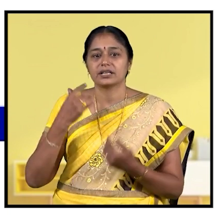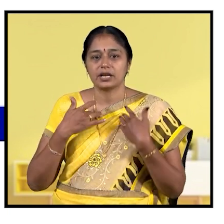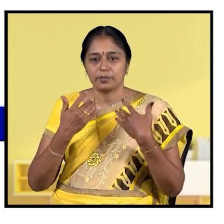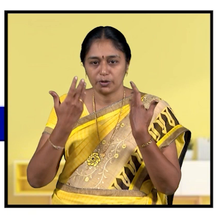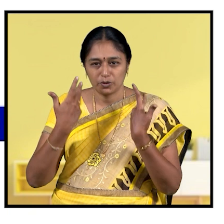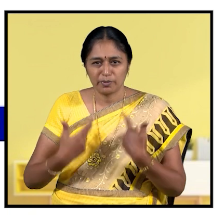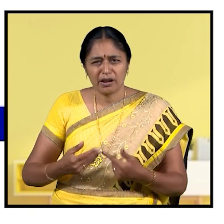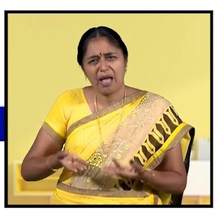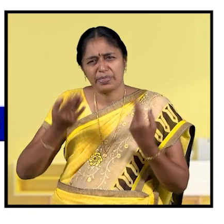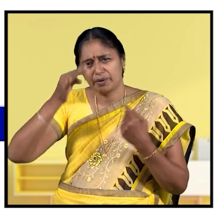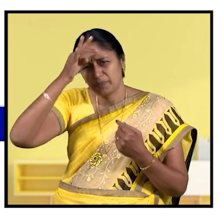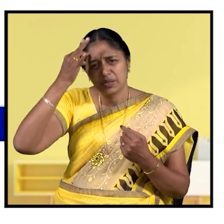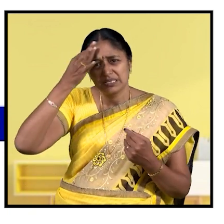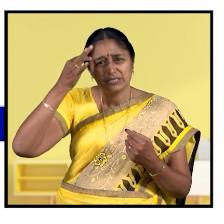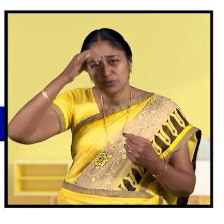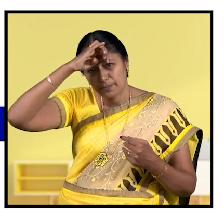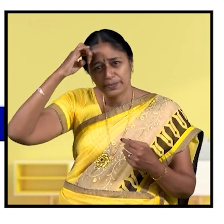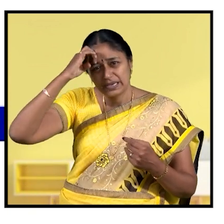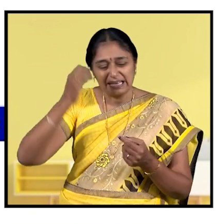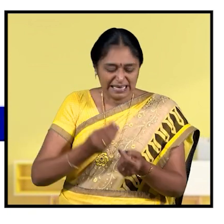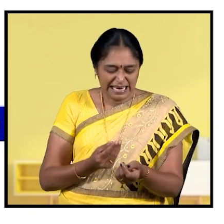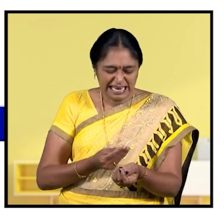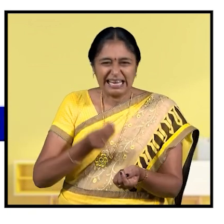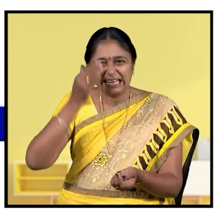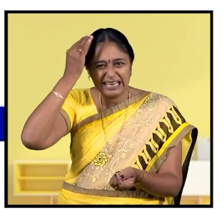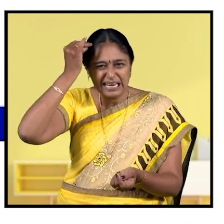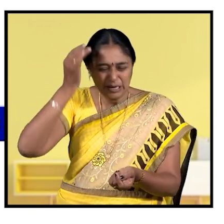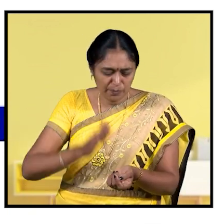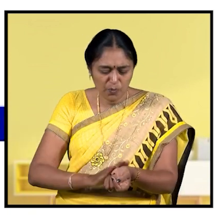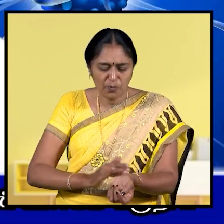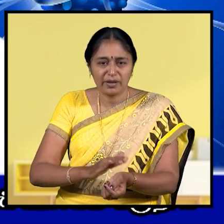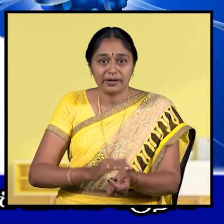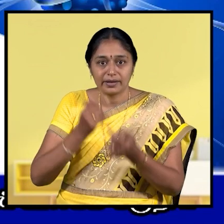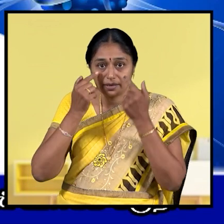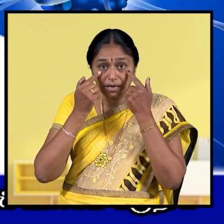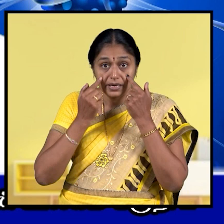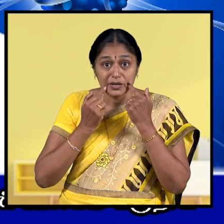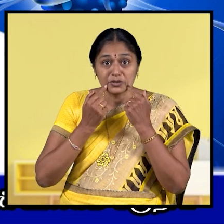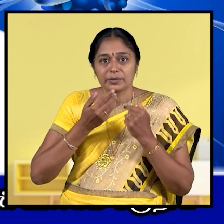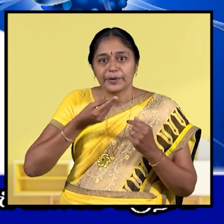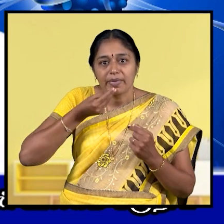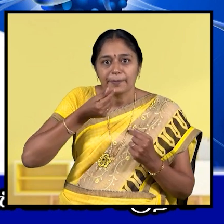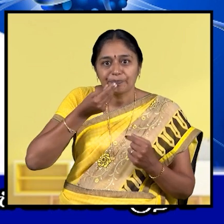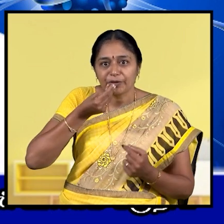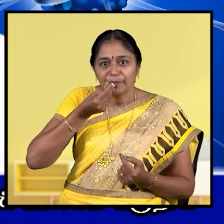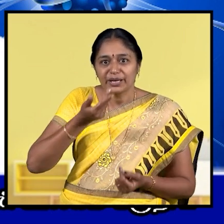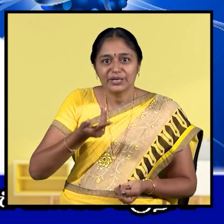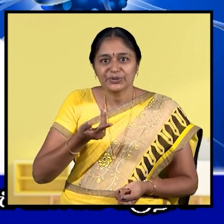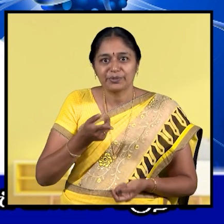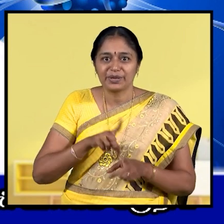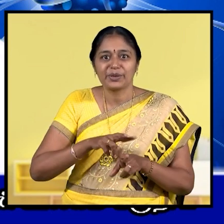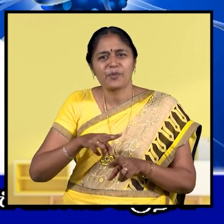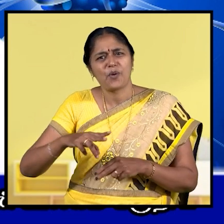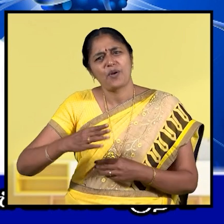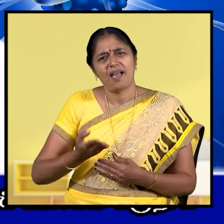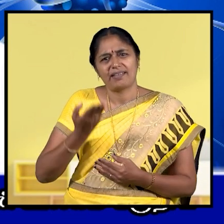உடம்புல ஏகப்பட்ட சுரப்பிகள் சுரக்குது, குழை சுரப்பி, எண்ணெய் சுரப்பி, வியர்வை சுரப்பி, கண்ணீர் சுரப்பி, உமிநீர் சுரப்பி. இந்த சுரப்பிகள்லாம் அந்த நோய்க்கிருமி